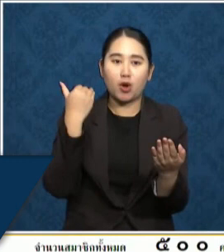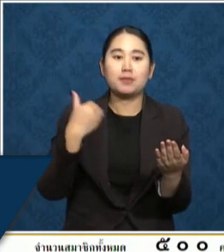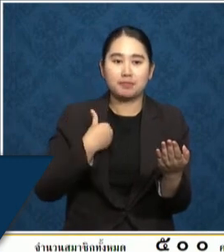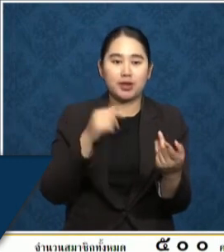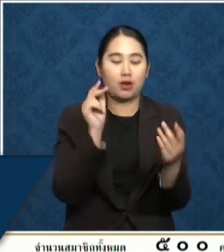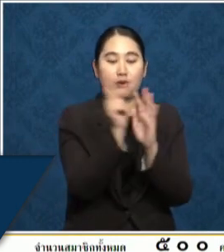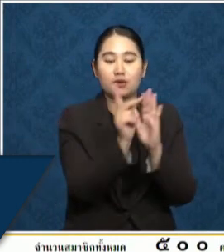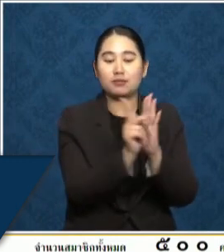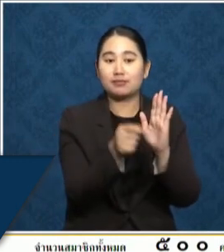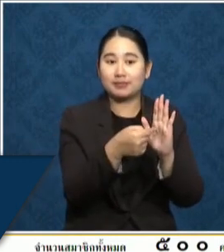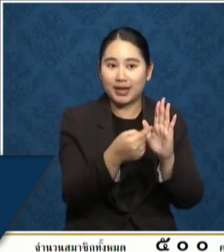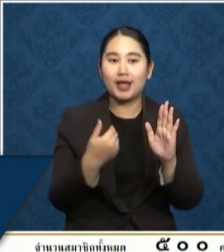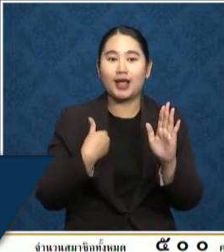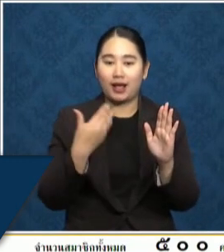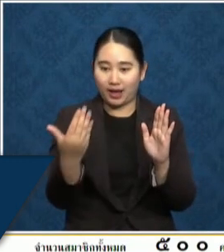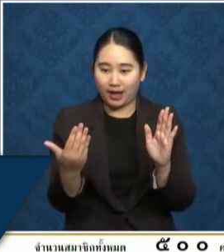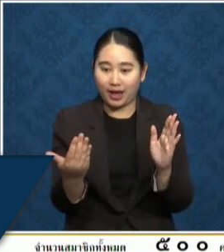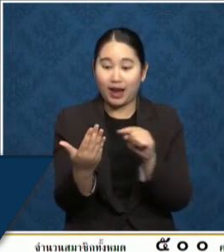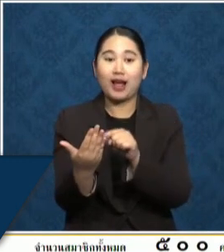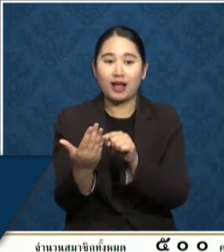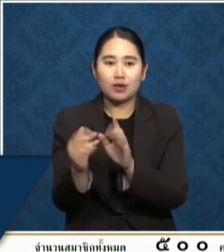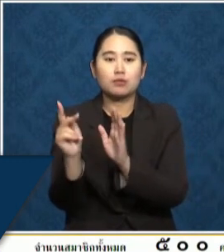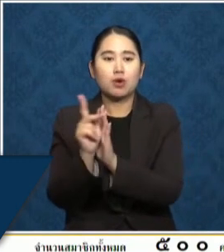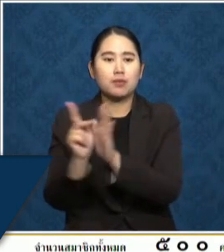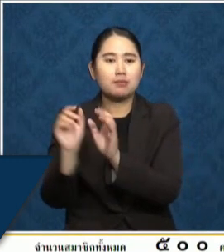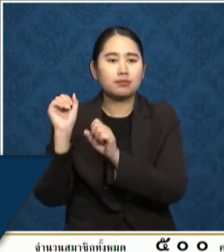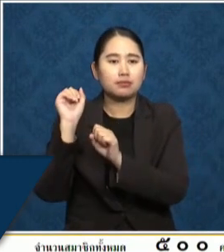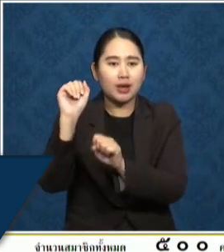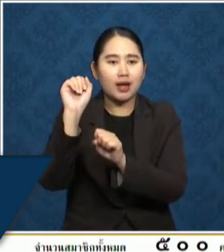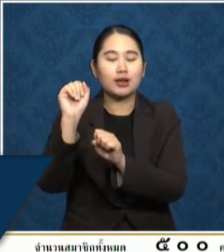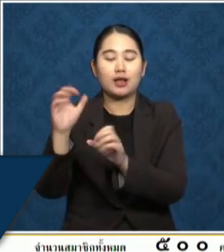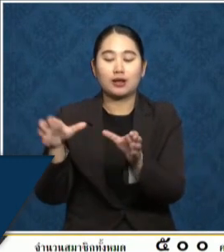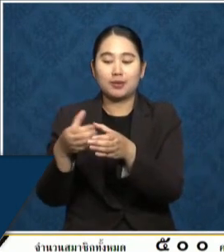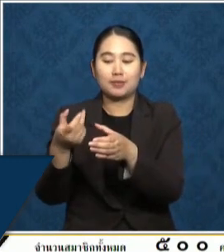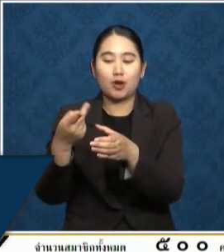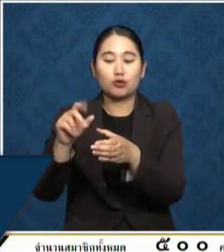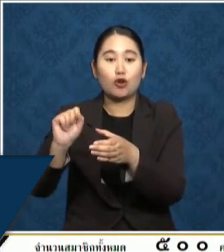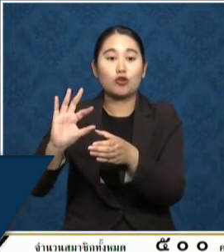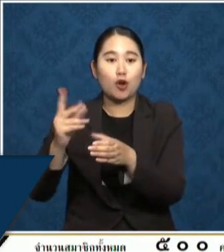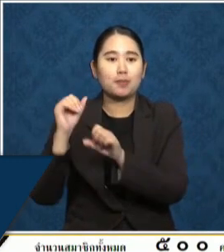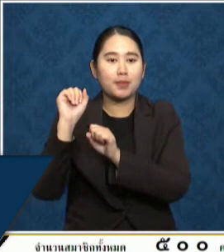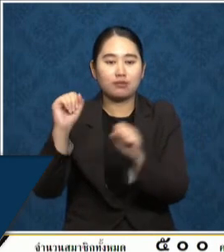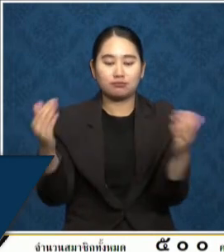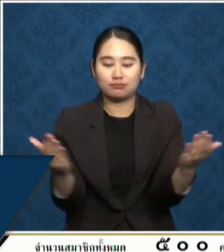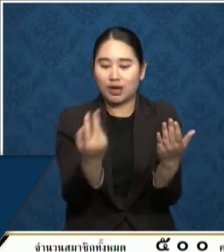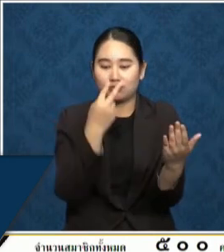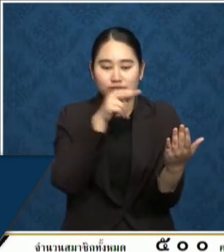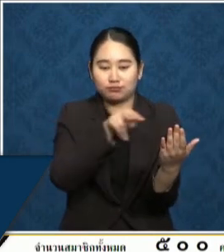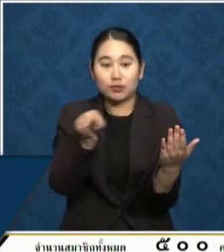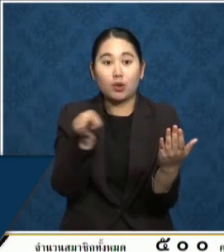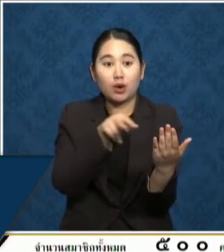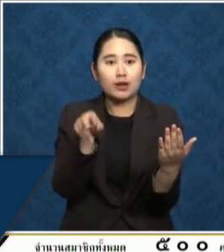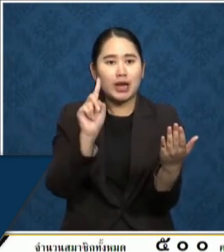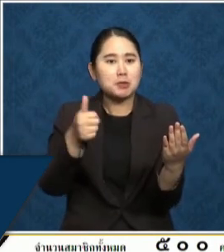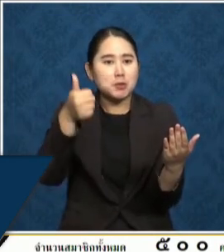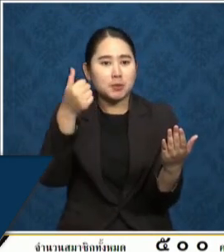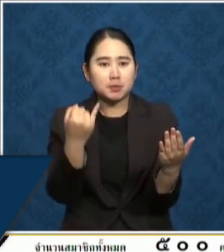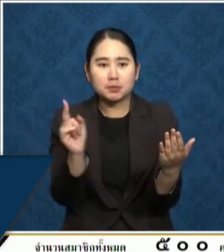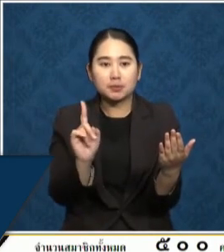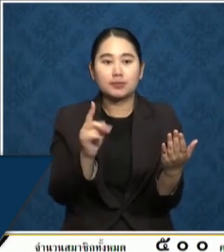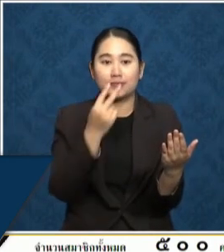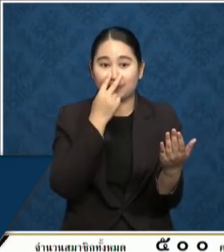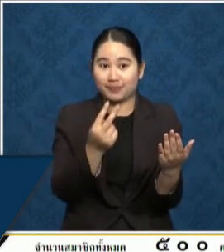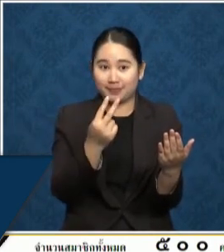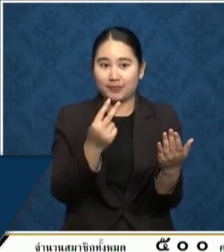อยู่ในกฎหมายกับสิ่ที่รัฐบาลไปออกมาเป็คำสั่งคอสชอชั้เนี่ยหน้าตาแบบไหนดีกว่ากัน